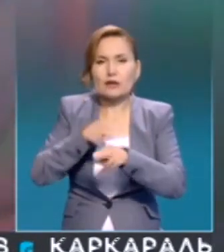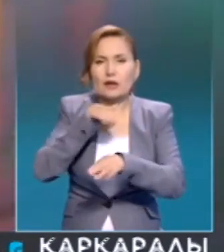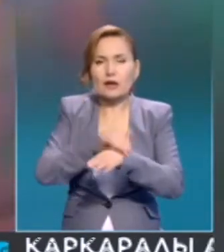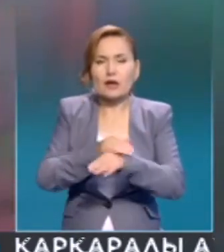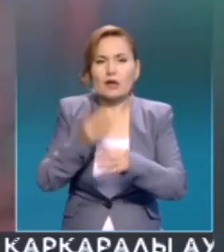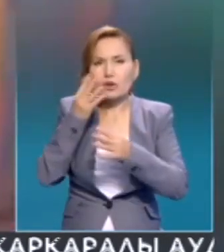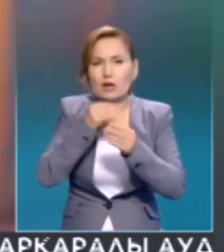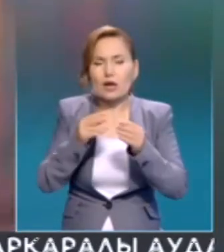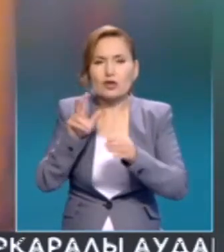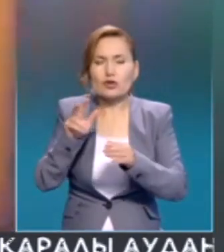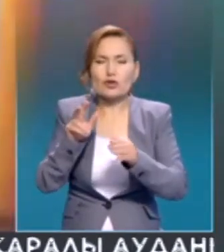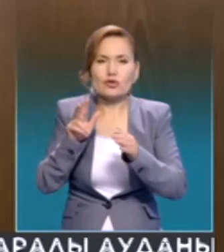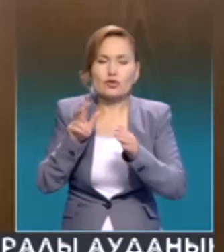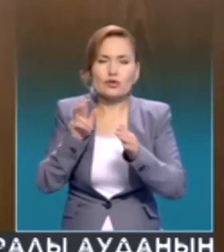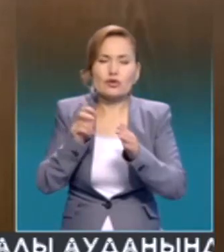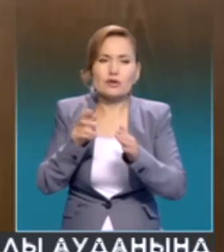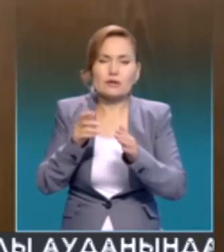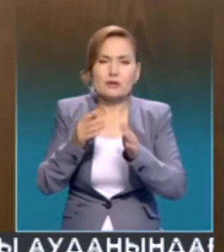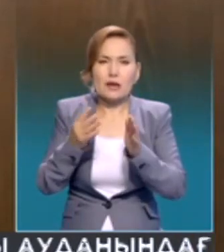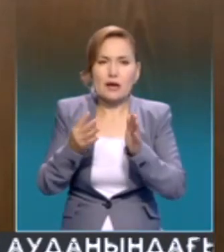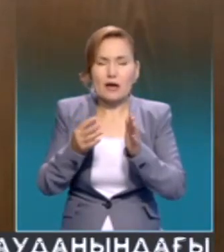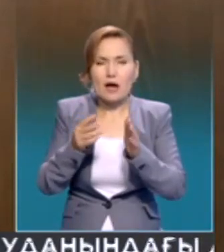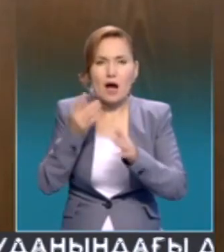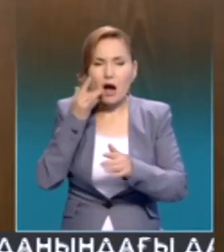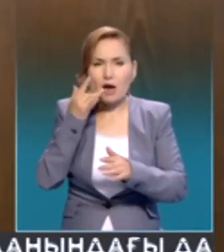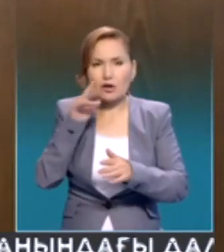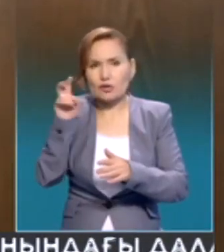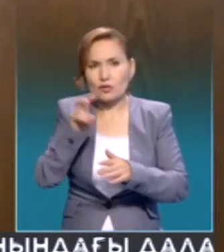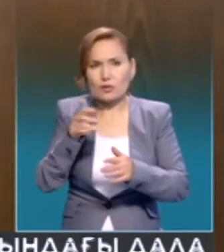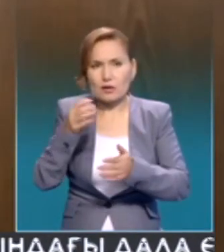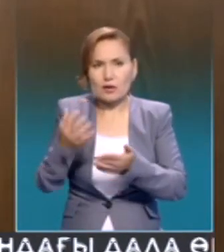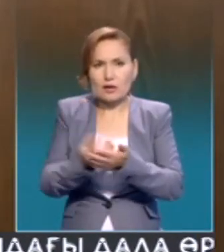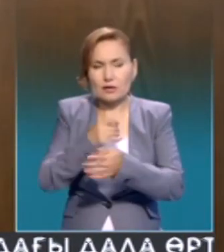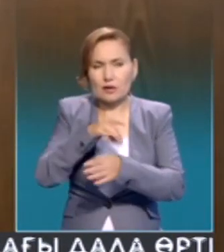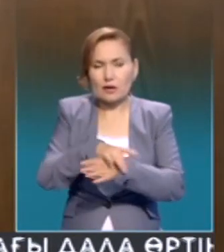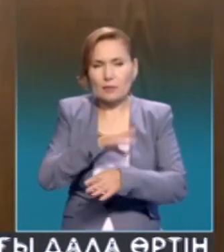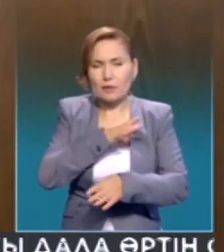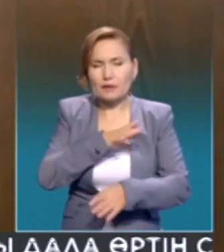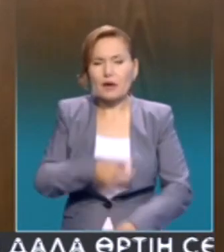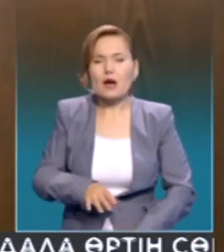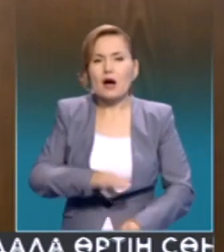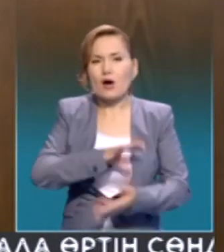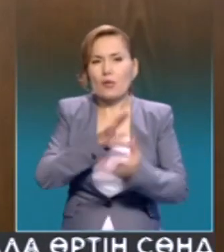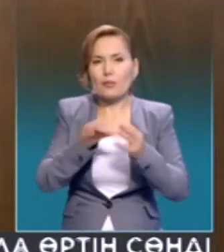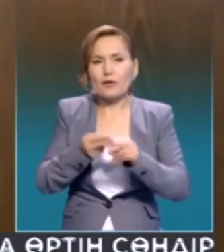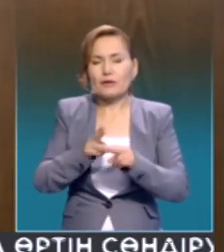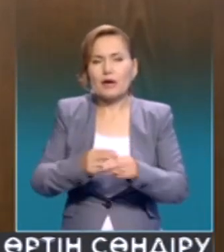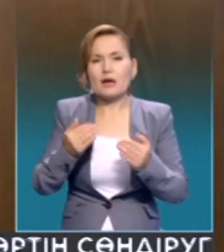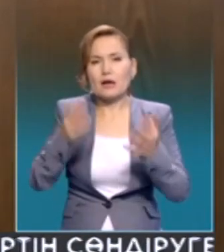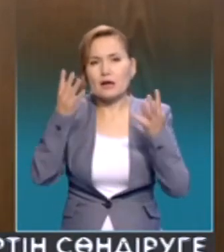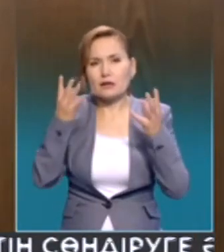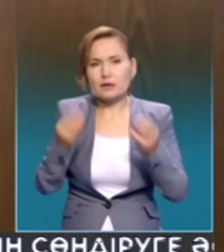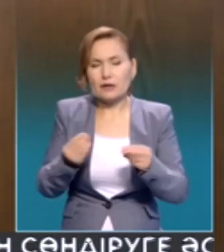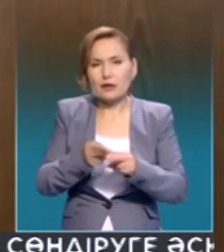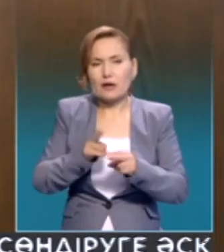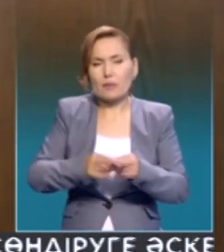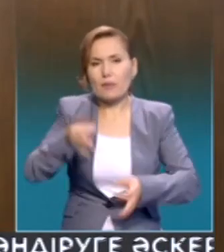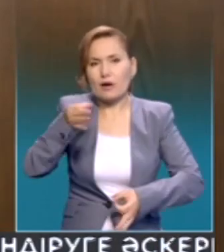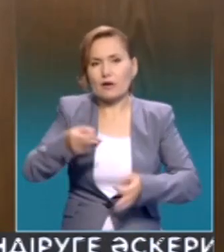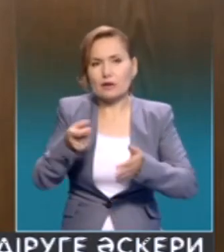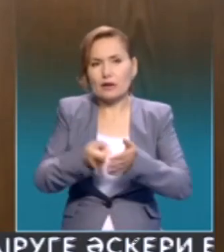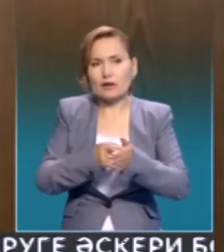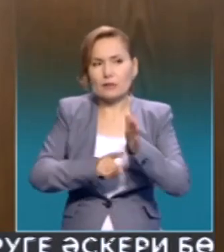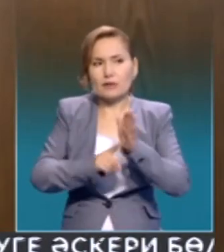доллары тәркіленді. Күдіктіге қатысты қамауға алу түріндегі бұл тартпау шарасы таңдалды. Қазіргі уақытта қылмыстық іс